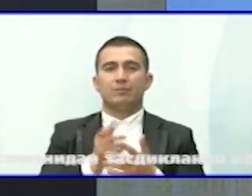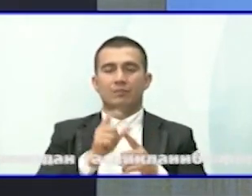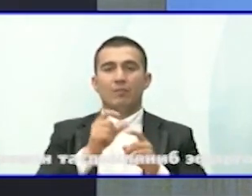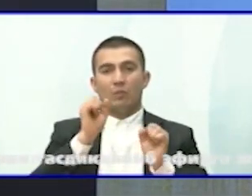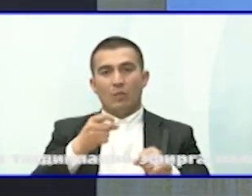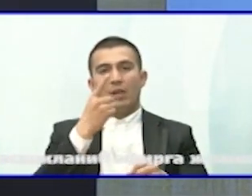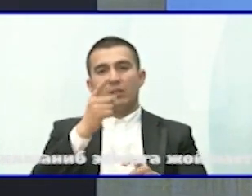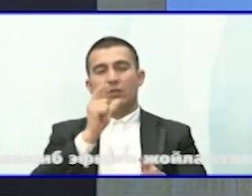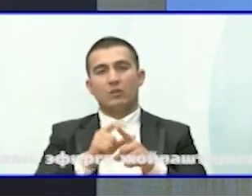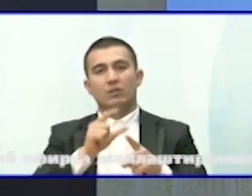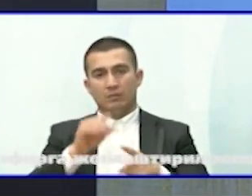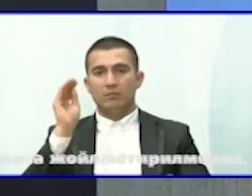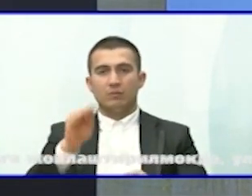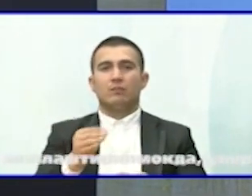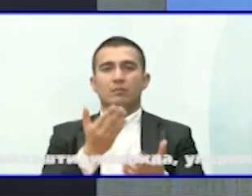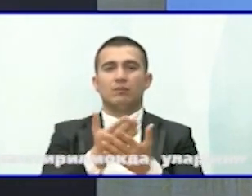предложение